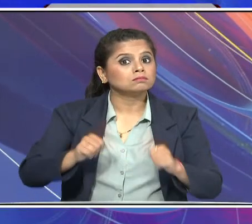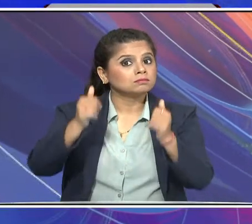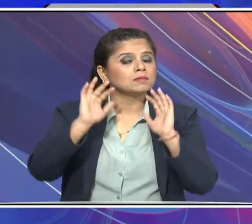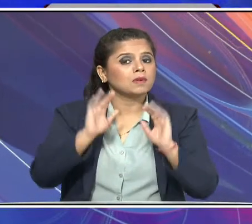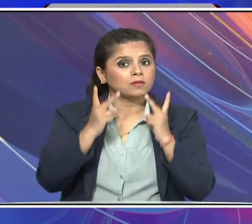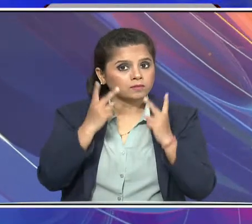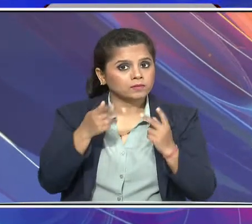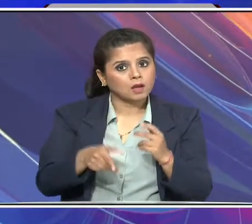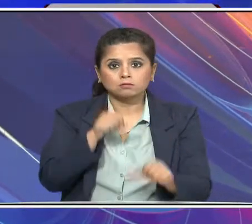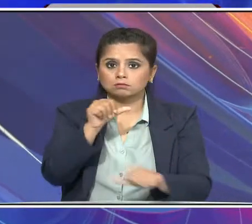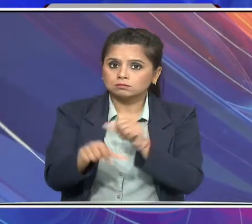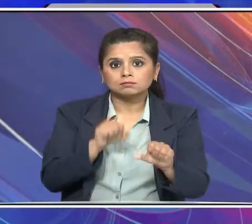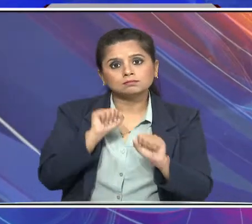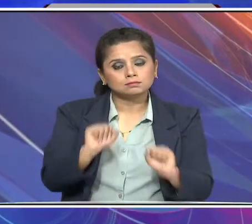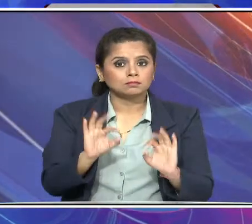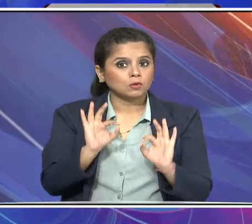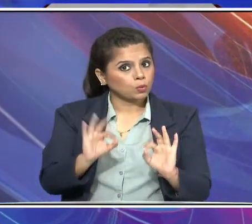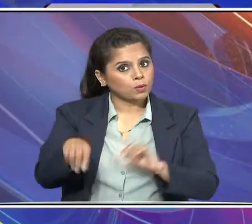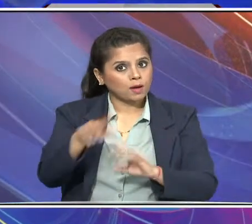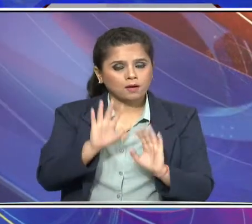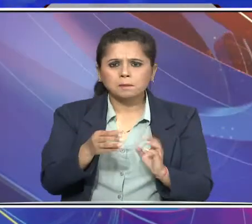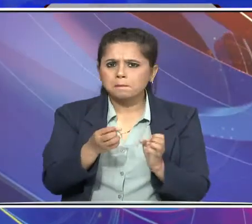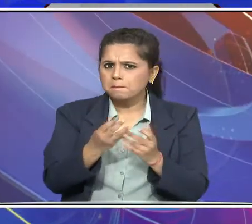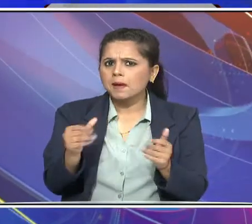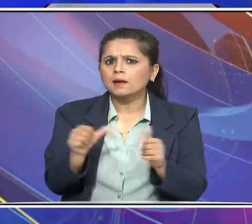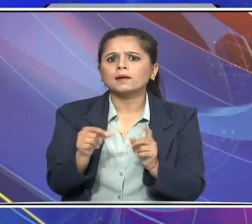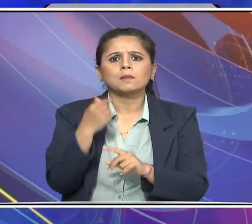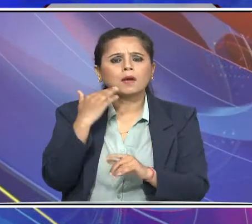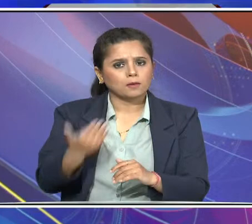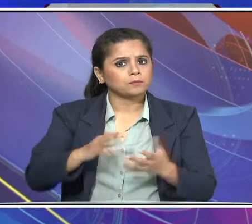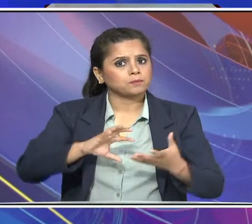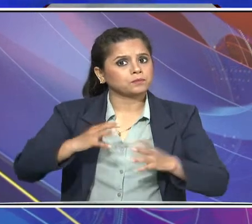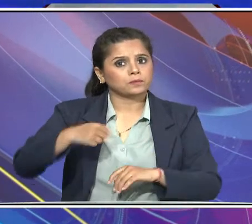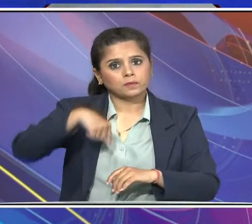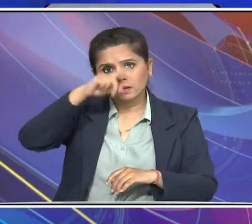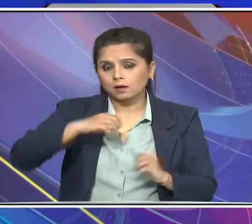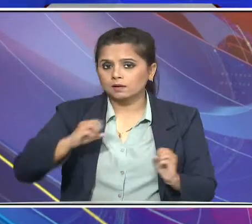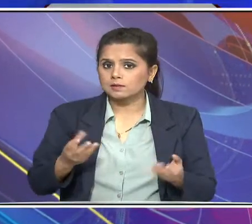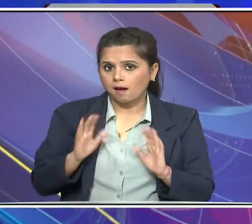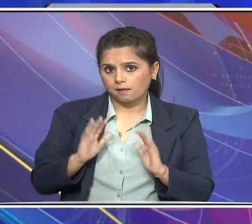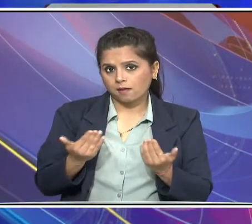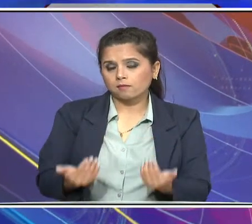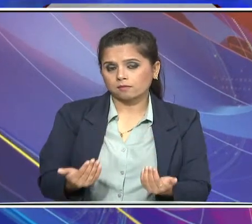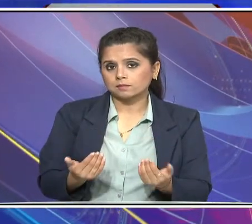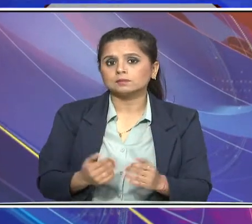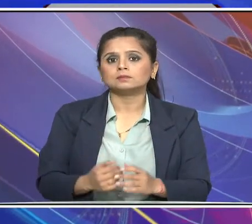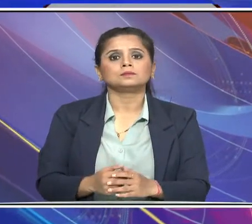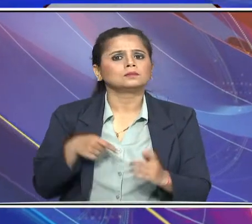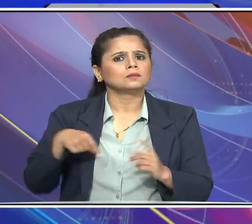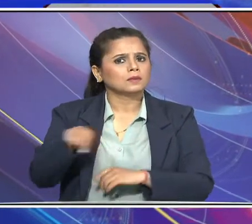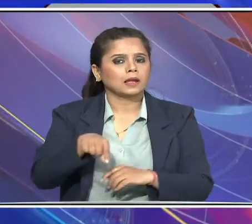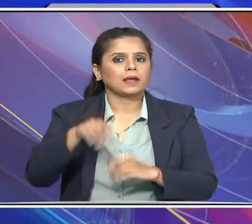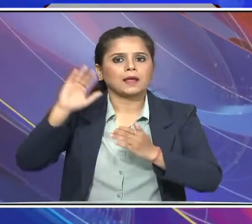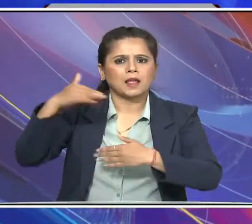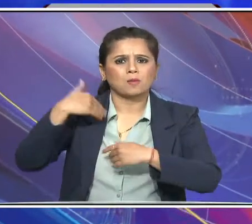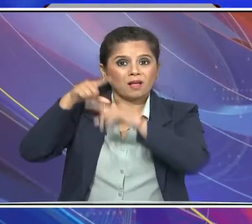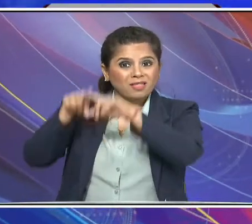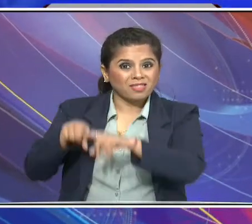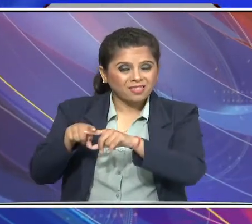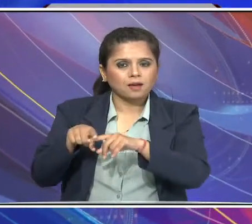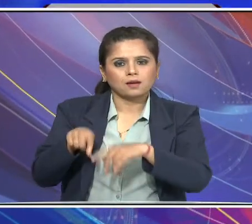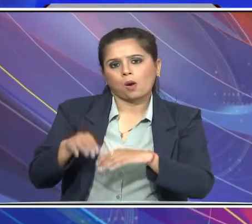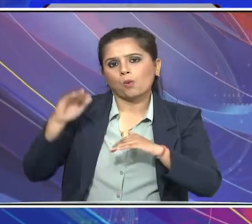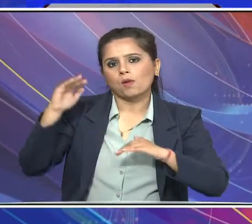ऑपरेट हो रही है कई एपी देश में मैन्युफैक्चरिंग होना चालू हो गया इंपोर्ट पर डिपेंडेंसी